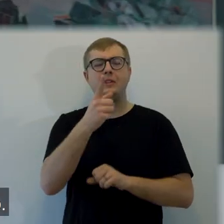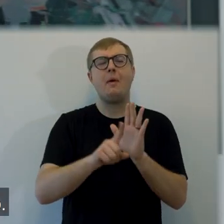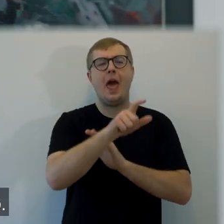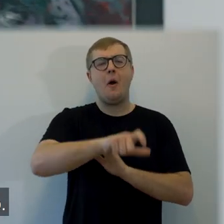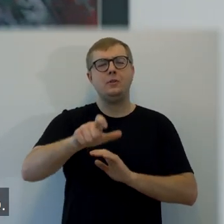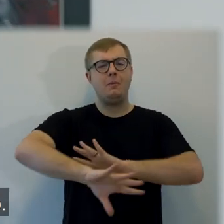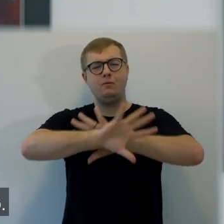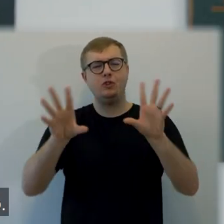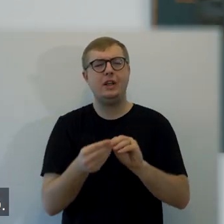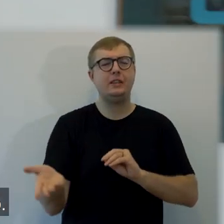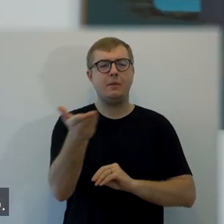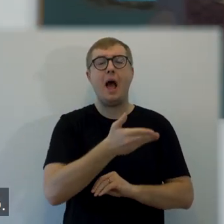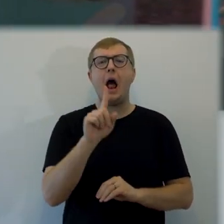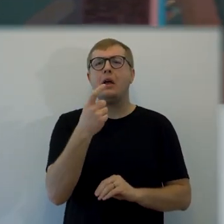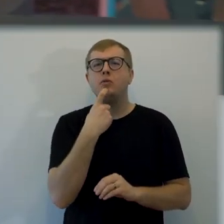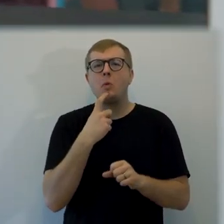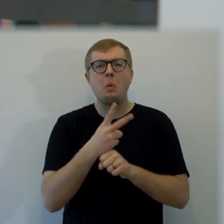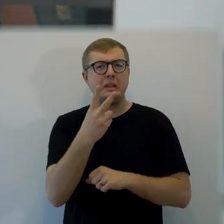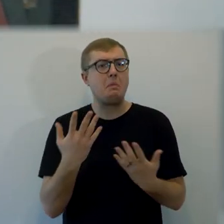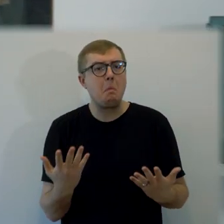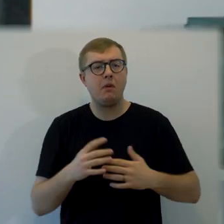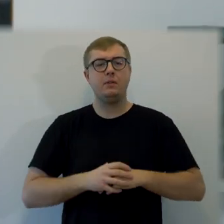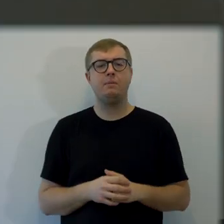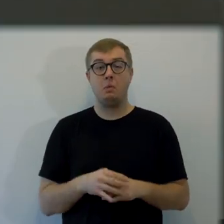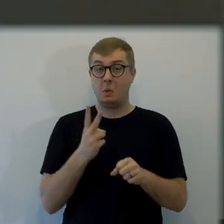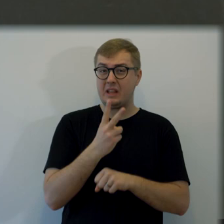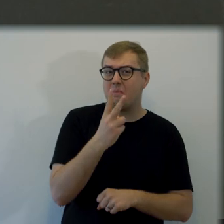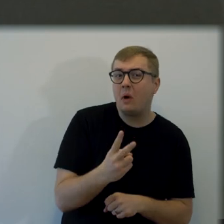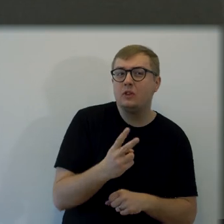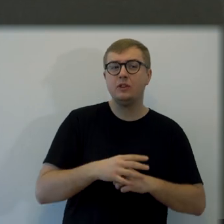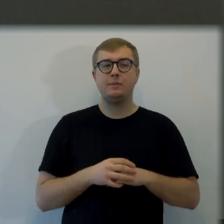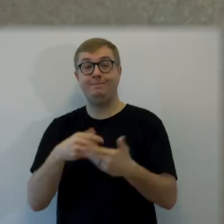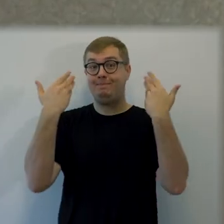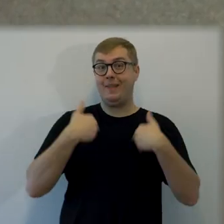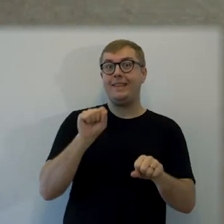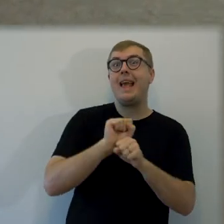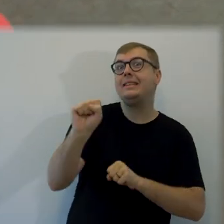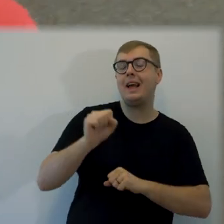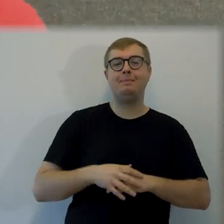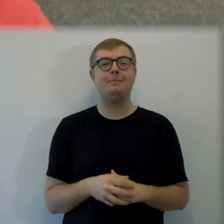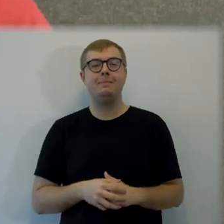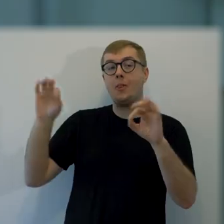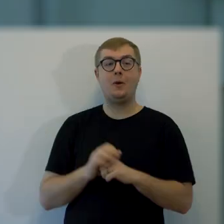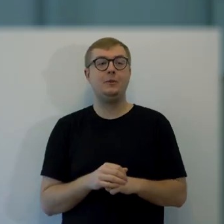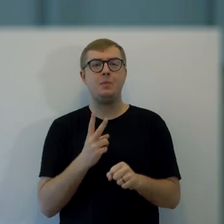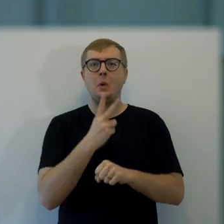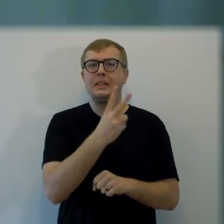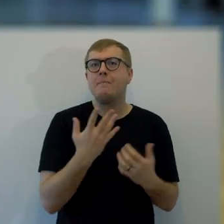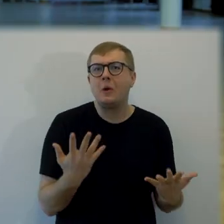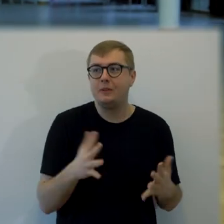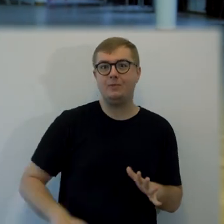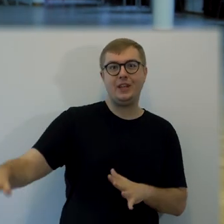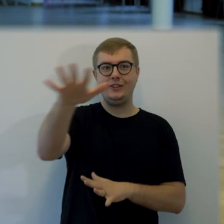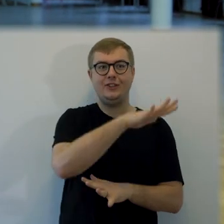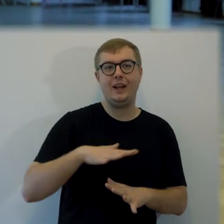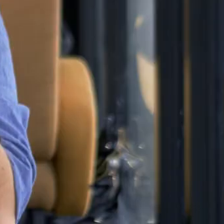żeby Kultura była dostępna dla każdego ale co to jest dostępność dostępność w jednym z nich opowiadamy o